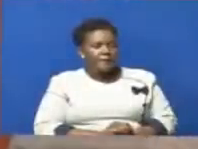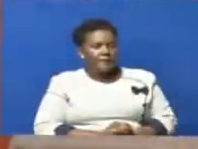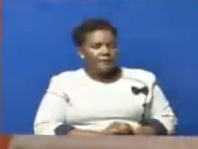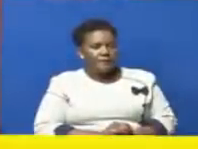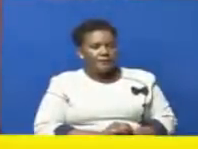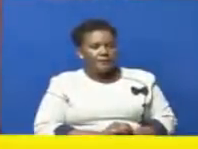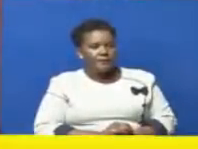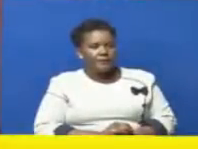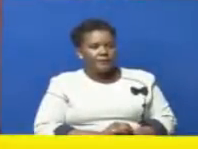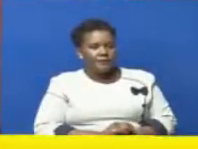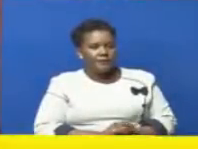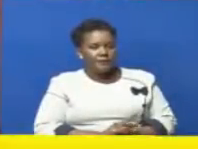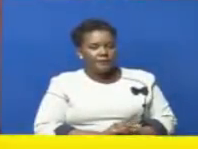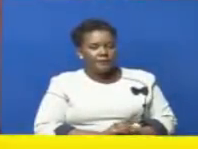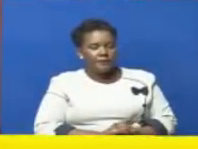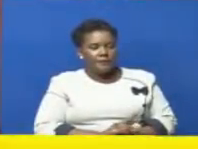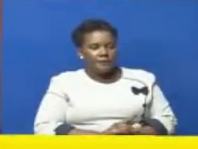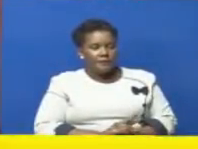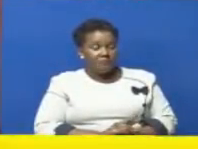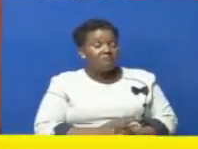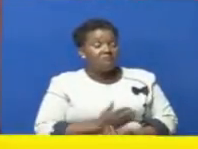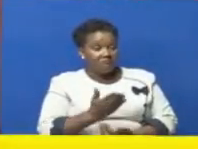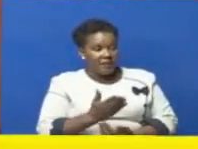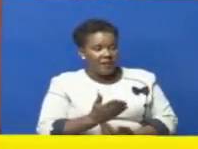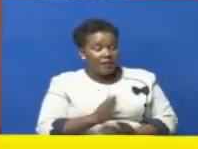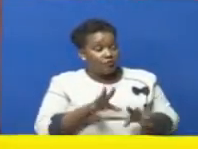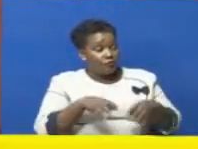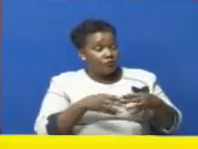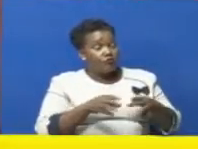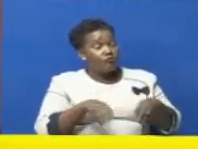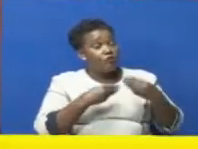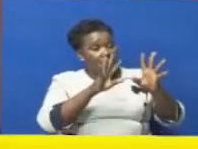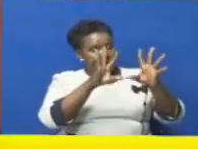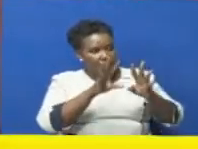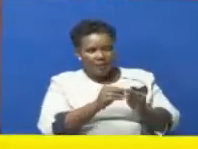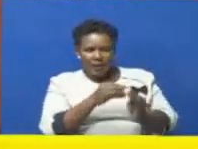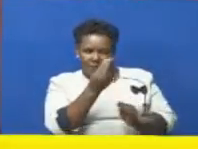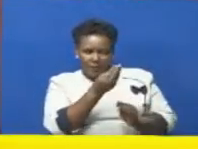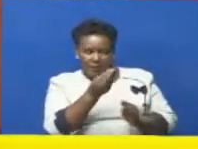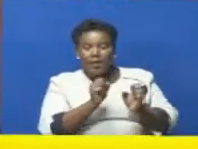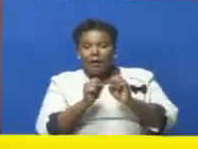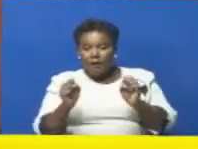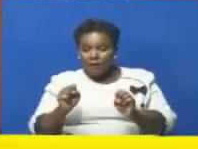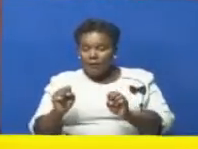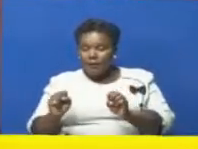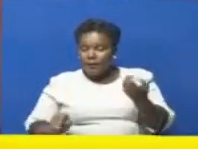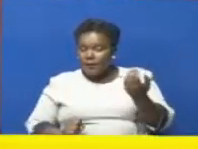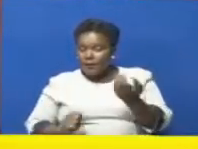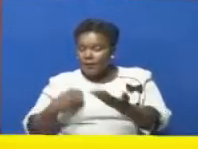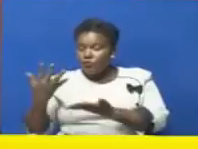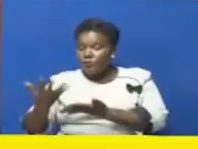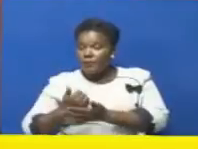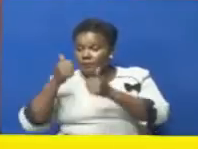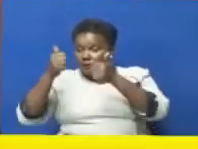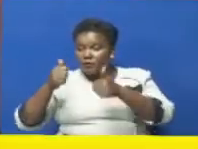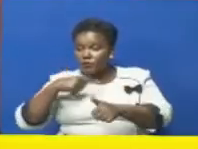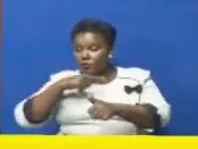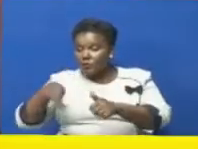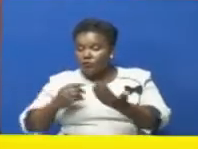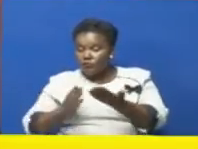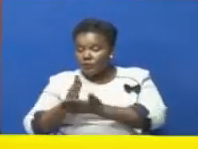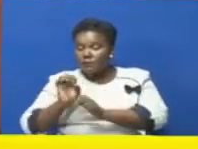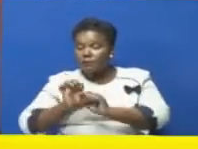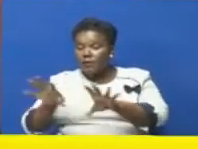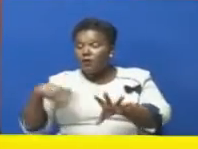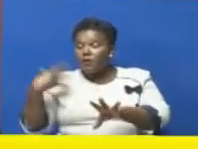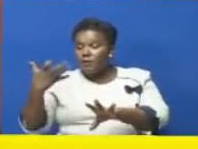Hayo ni machache kati ya mengi tuliyokuandalia. Unaweza kutufuatilia pia kupitia mitandao ya kijamii. Anwani yetu ni TBC